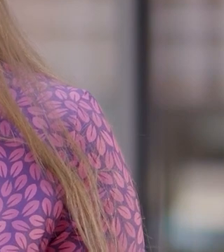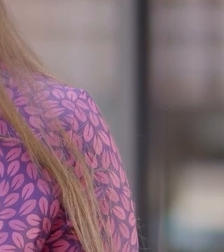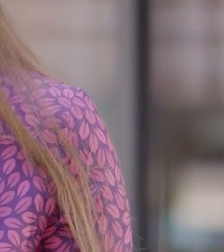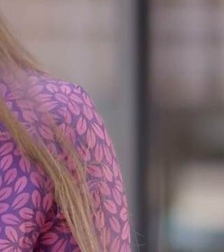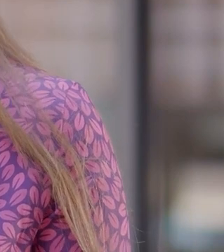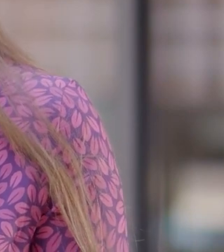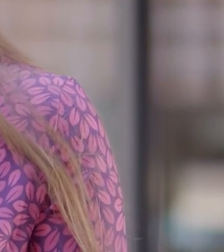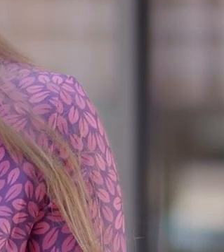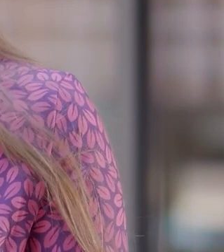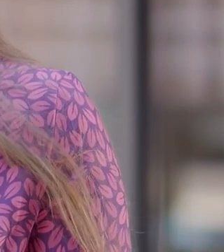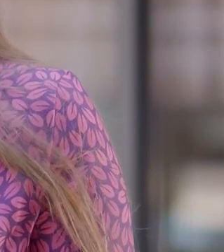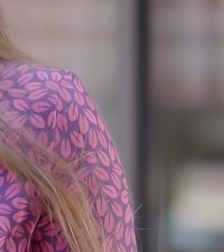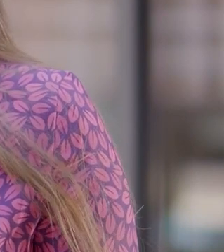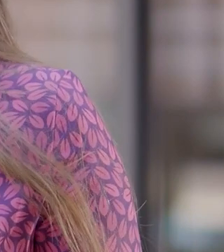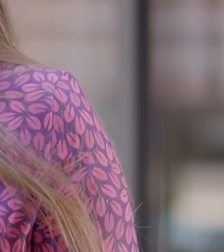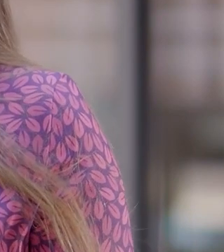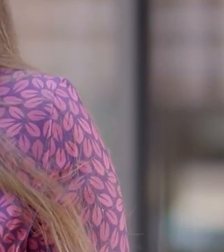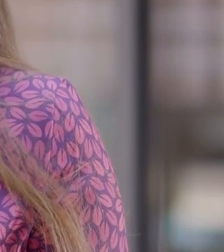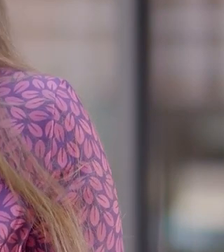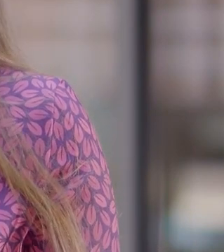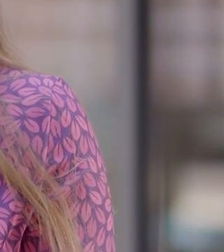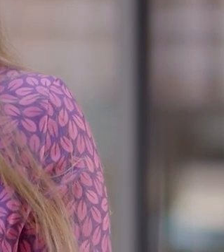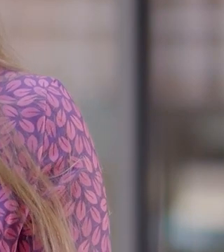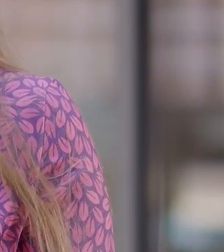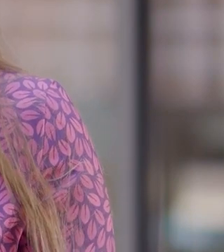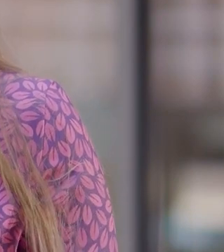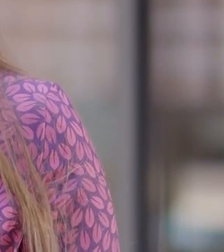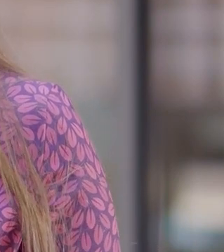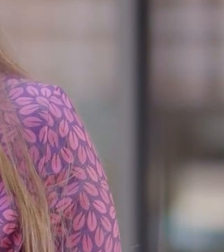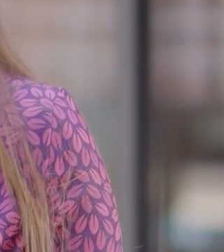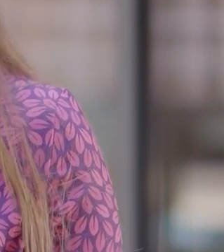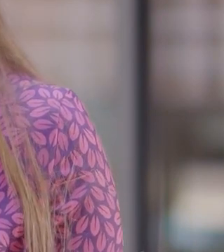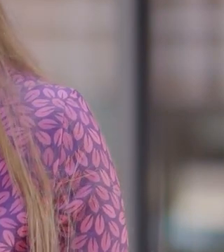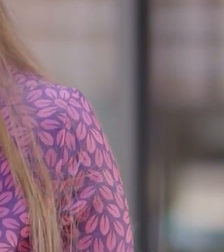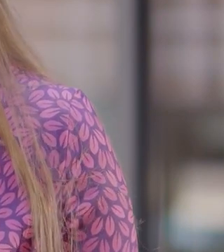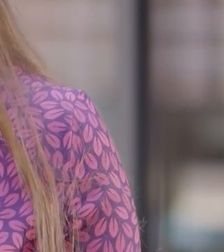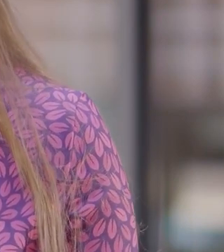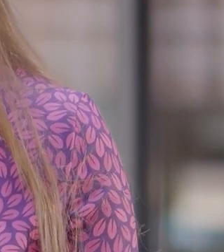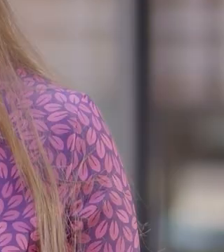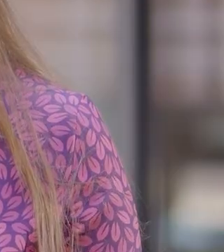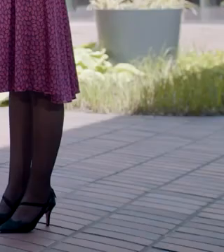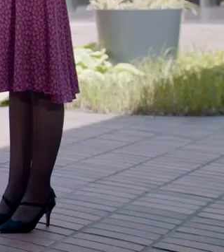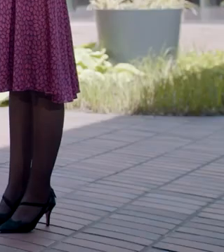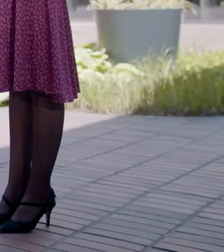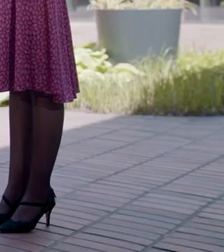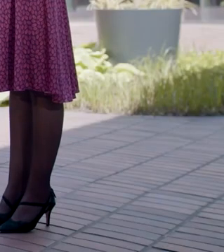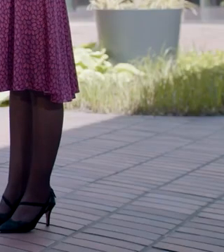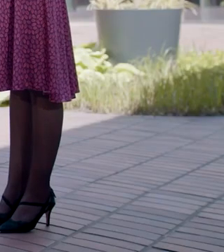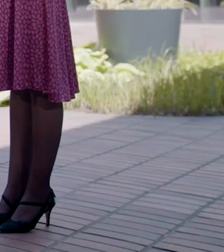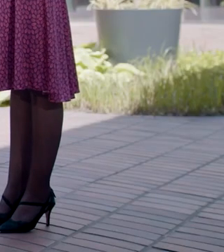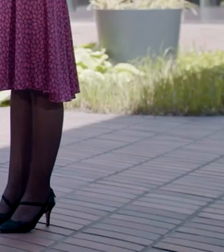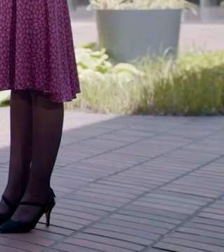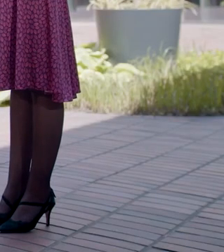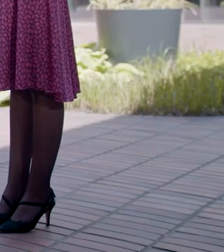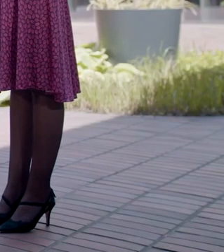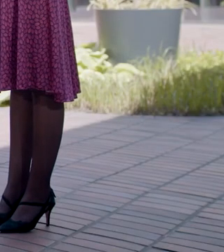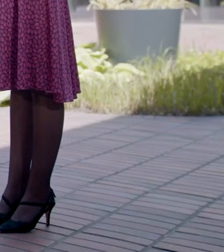mają możliwość poznać firmę z troszeczkę bliższej perspektywy, poprzez kontakt z rekruterem, dowiedzieć